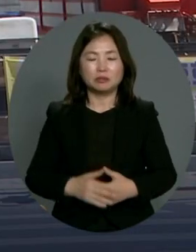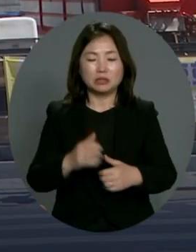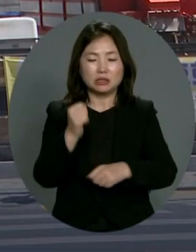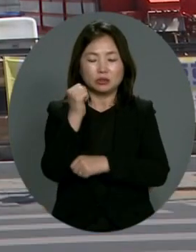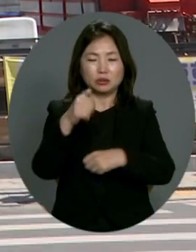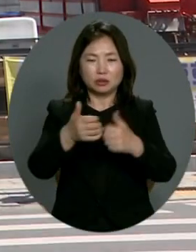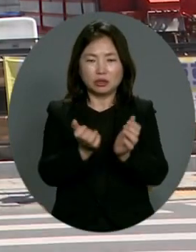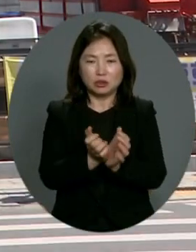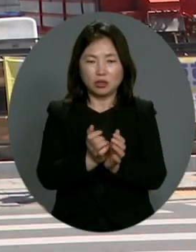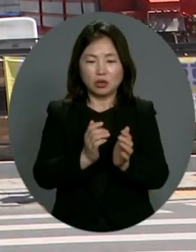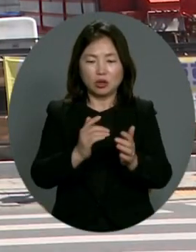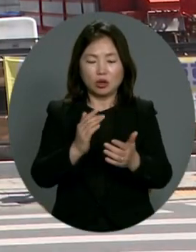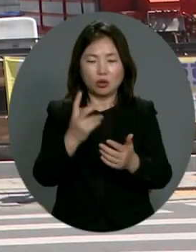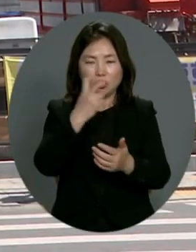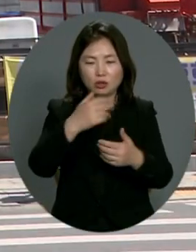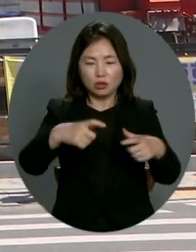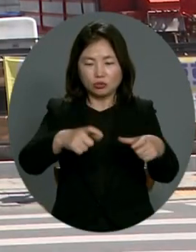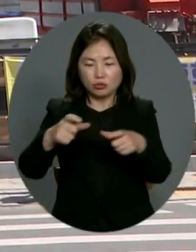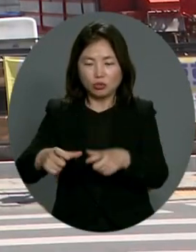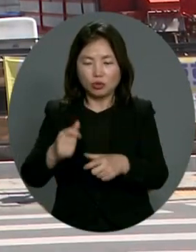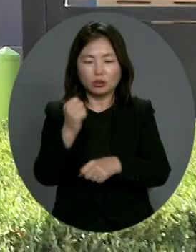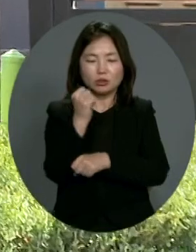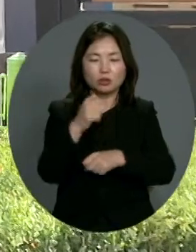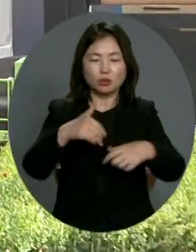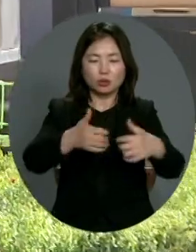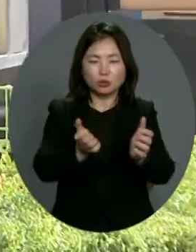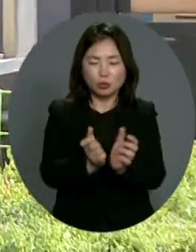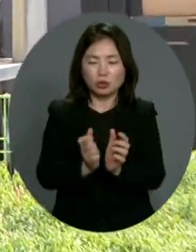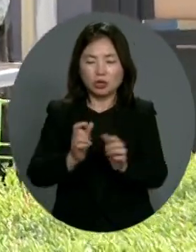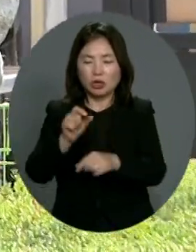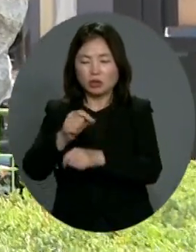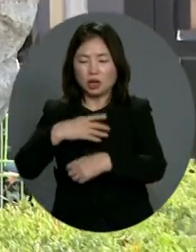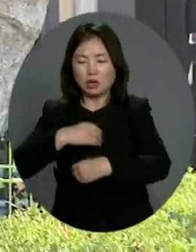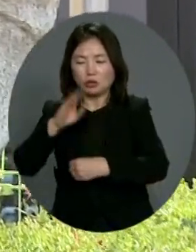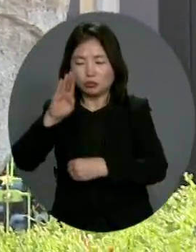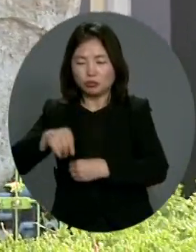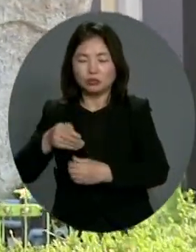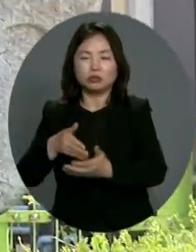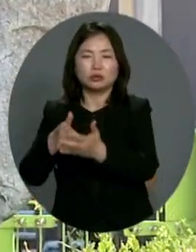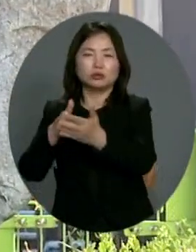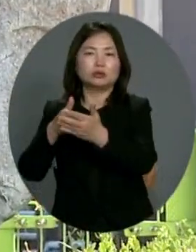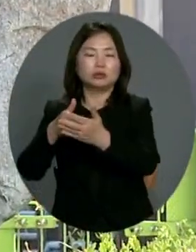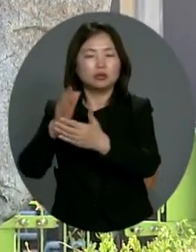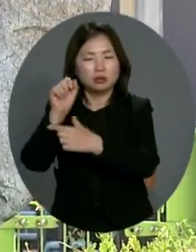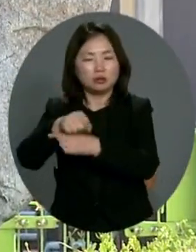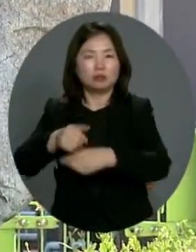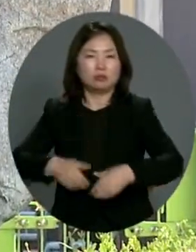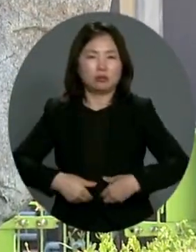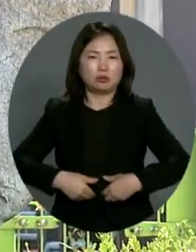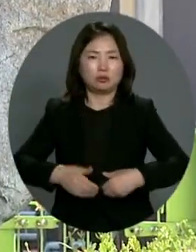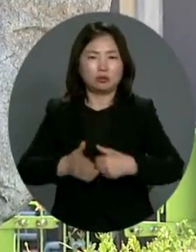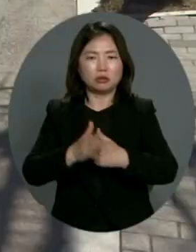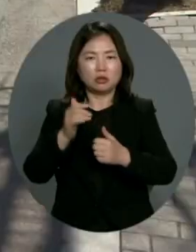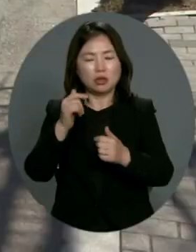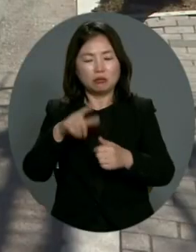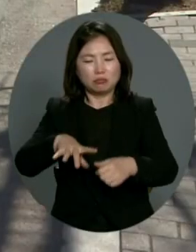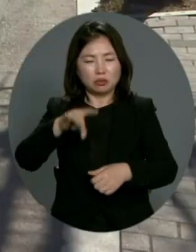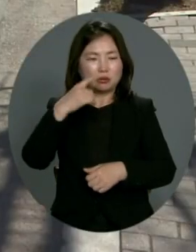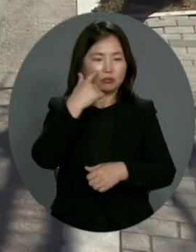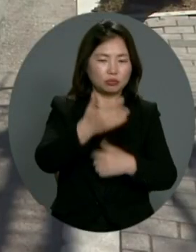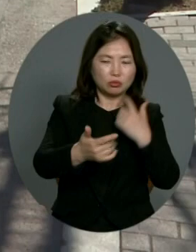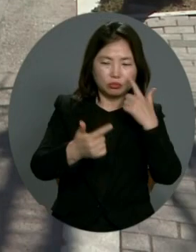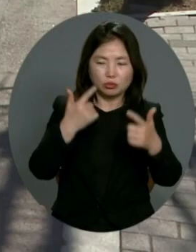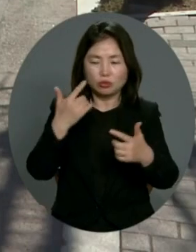기초단체 사이 관할 구역 변경은 기초의회 동의와 행정안전부의 승인도 필요한 사항입니다. 그래서 실태 조사를 먼저 벌인